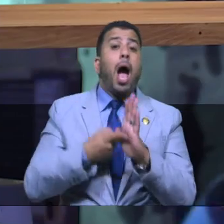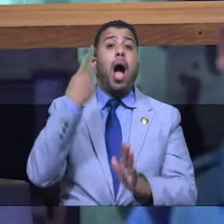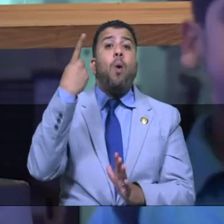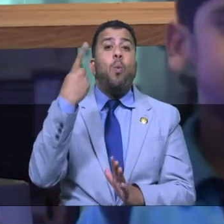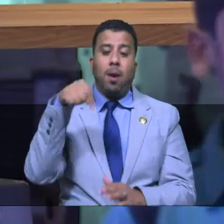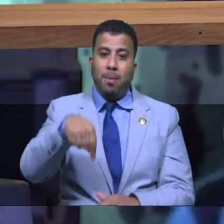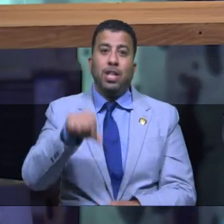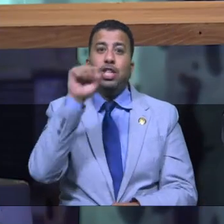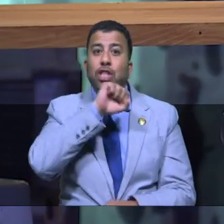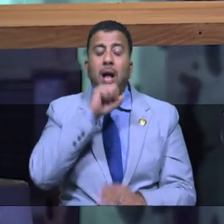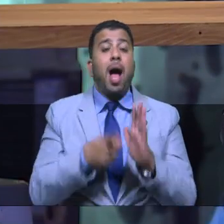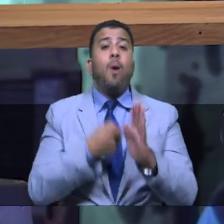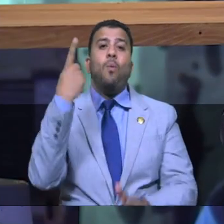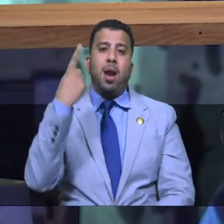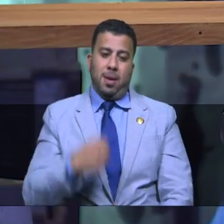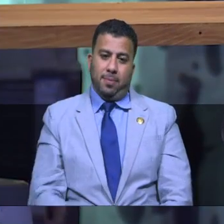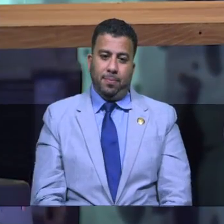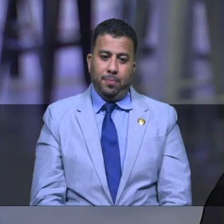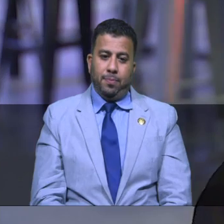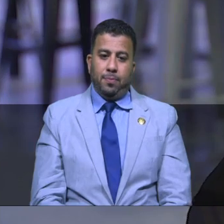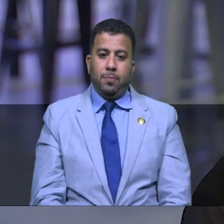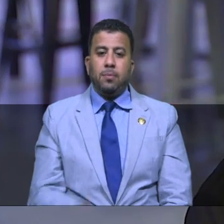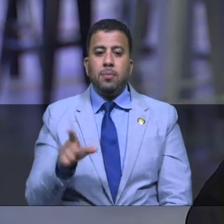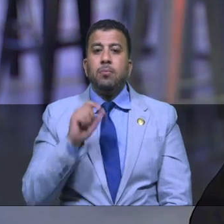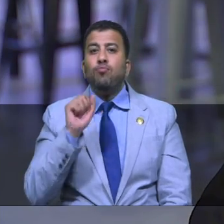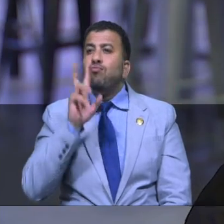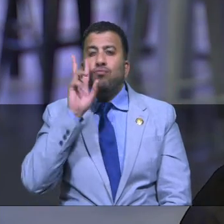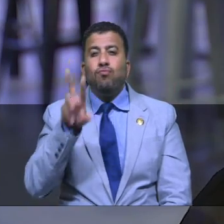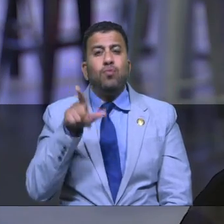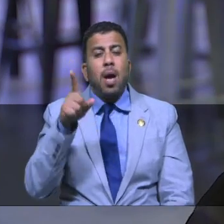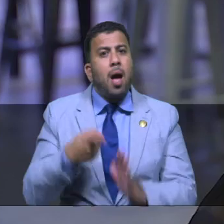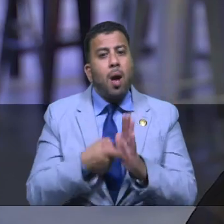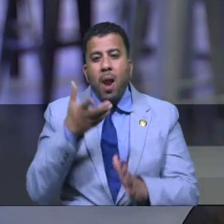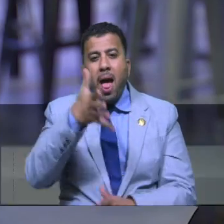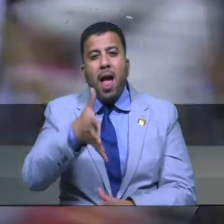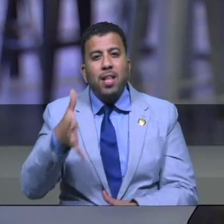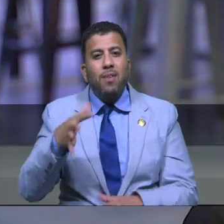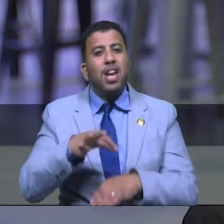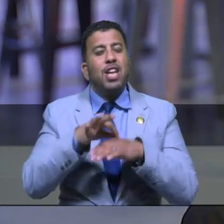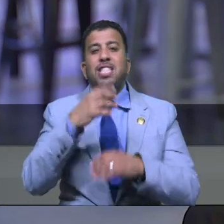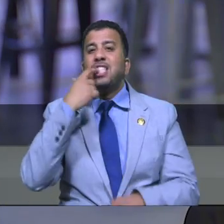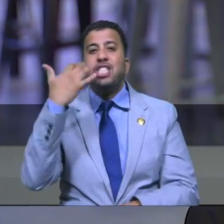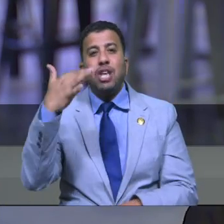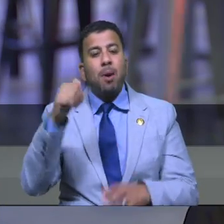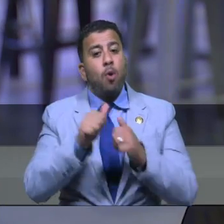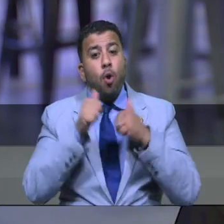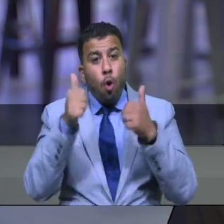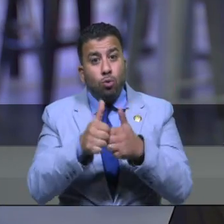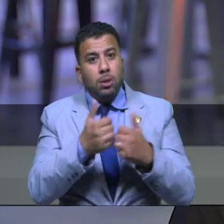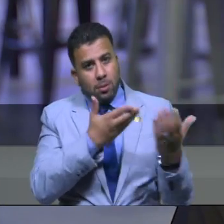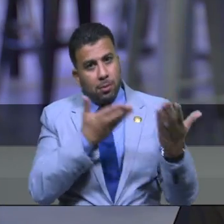نوعها محلياً. الفعالية عبارة عن تجربة للأطفال والناشئة والعوائل أن